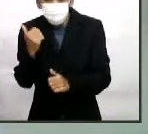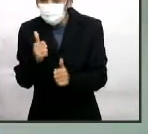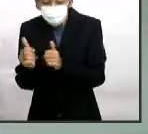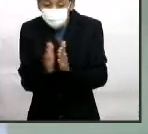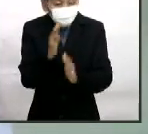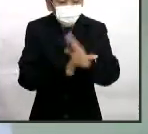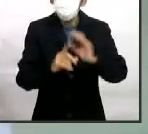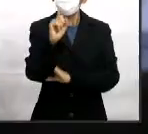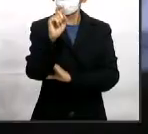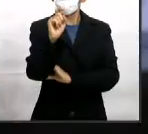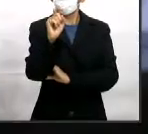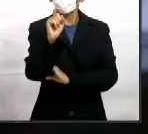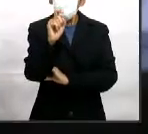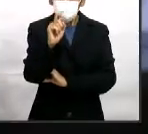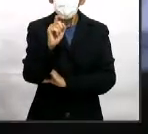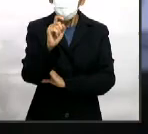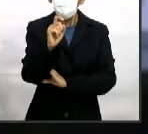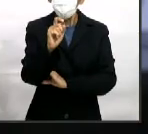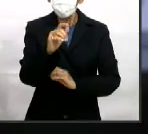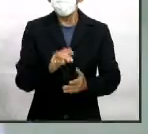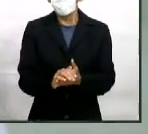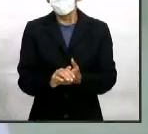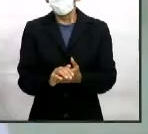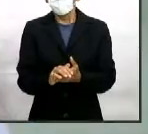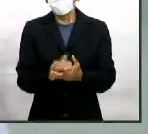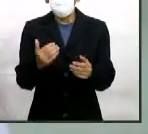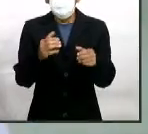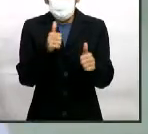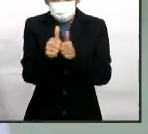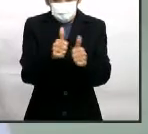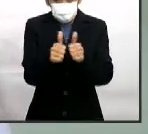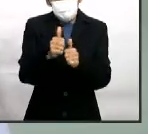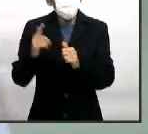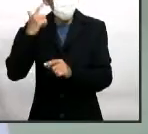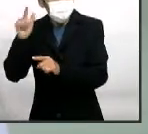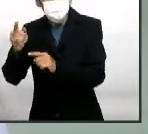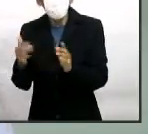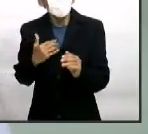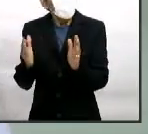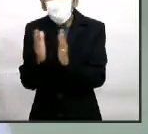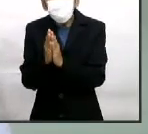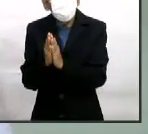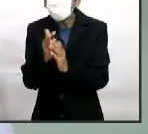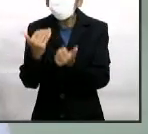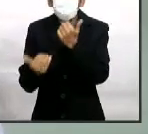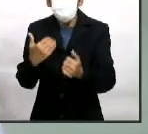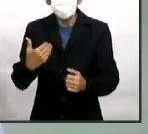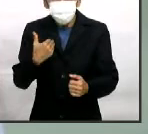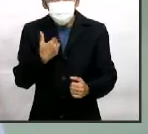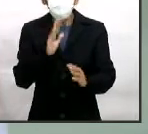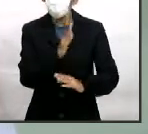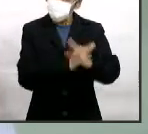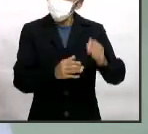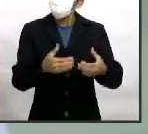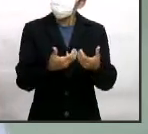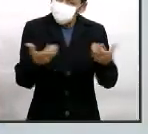าเวทีคนพิการได้นะถูกไหมท่านหมายความว่าแมตช์รายการของคนปกติเนี่ยคุณสามารถเข้าร่วมได้หมดทุกรายการเลยและคุณยังมีของคนพิ